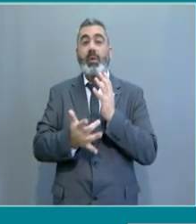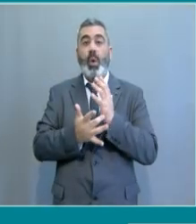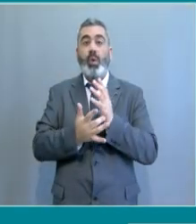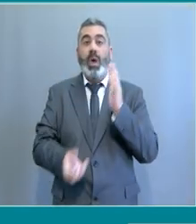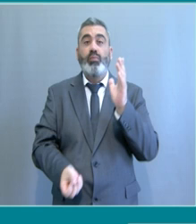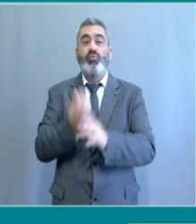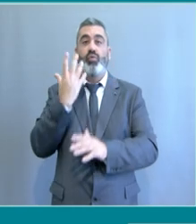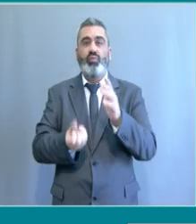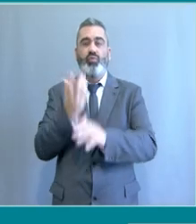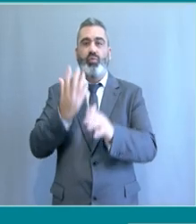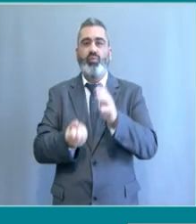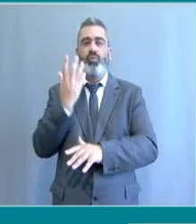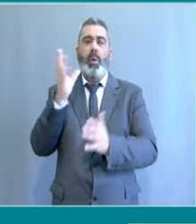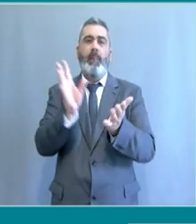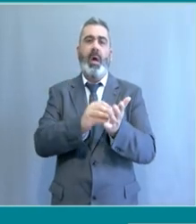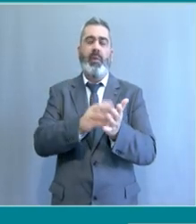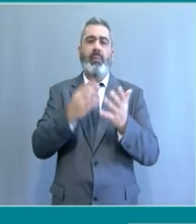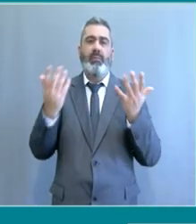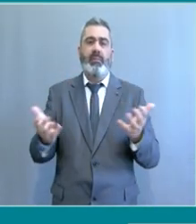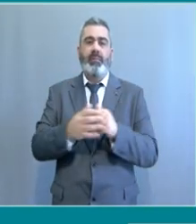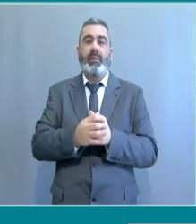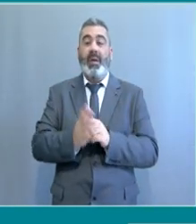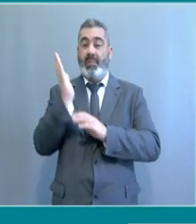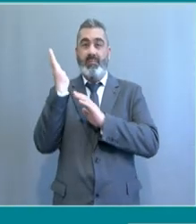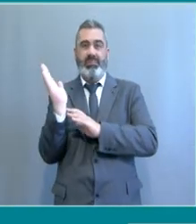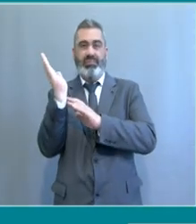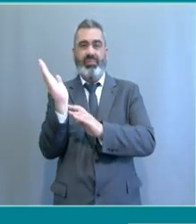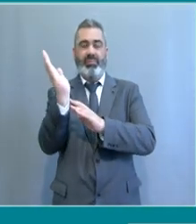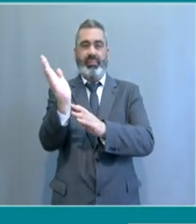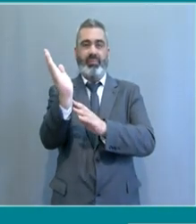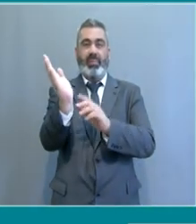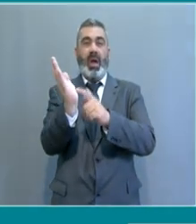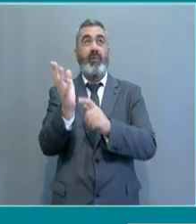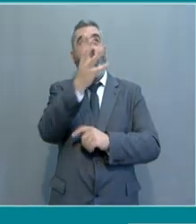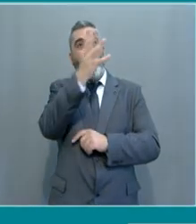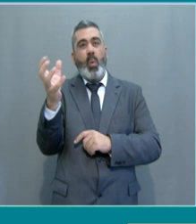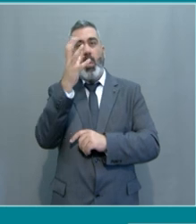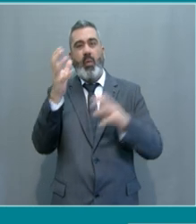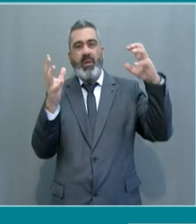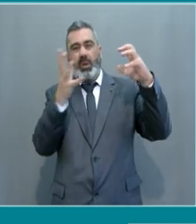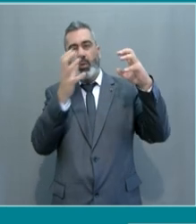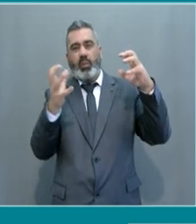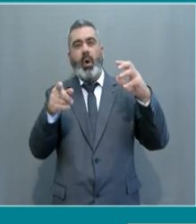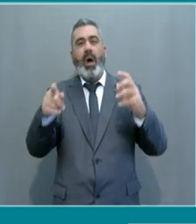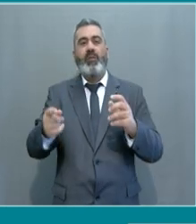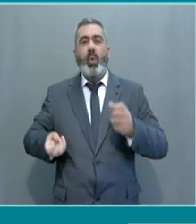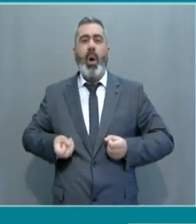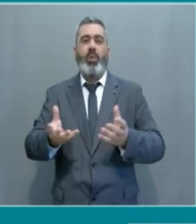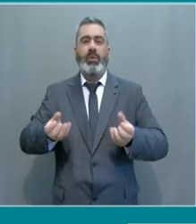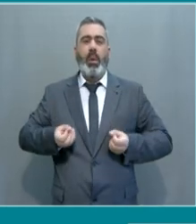τομές, όπως η χρήση φωτοβολταϊκών πλαισίων υψηλής απόδοσης και